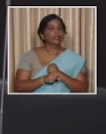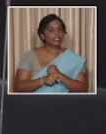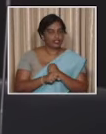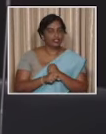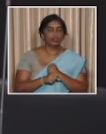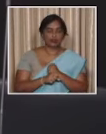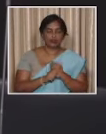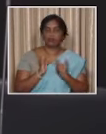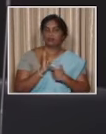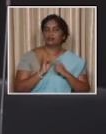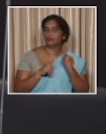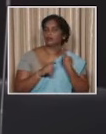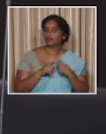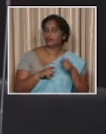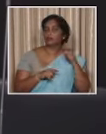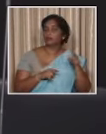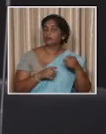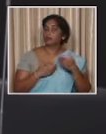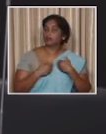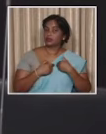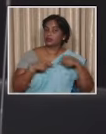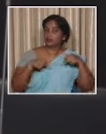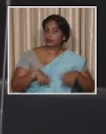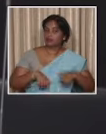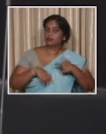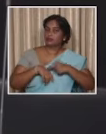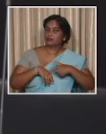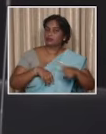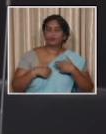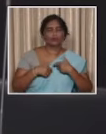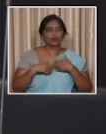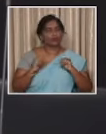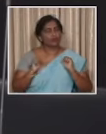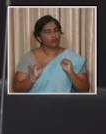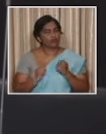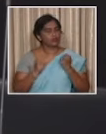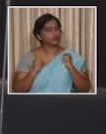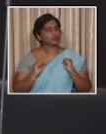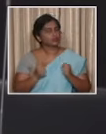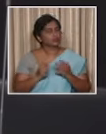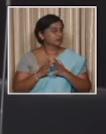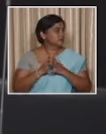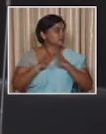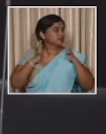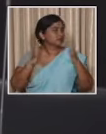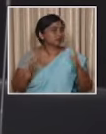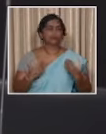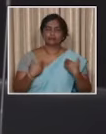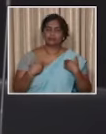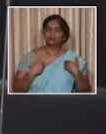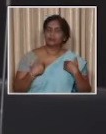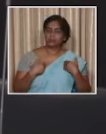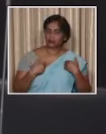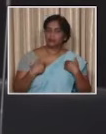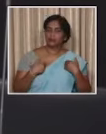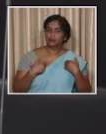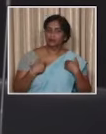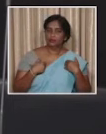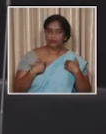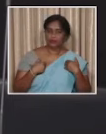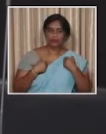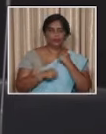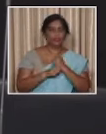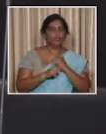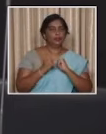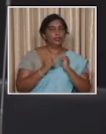පමණයි. ඒ සඳහා මම මේ කාලය තුල දරලා තියෙන උත්සාහය අපමණයි. ඒ කියන්නේ